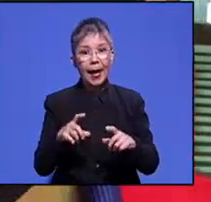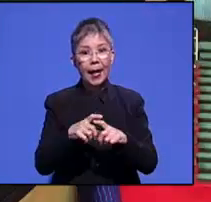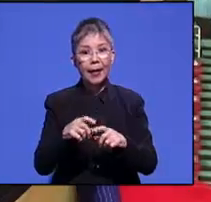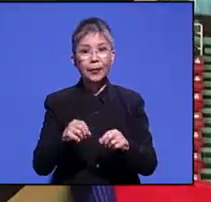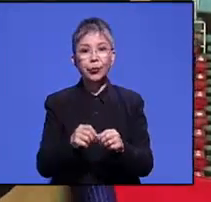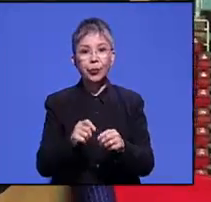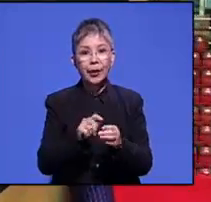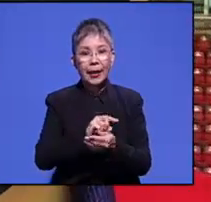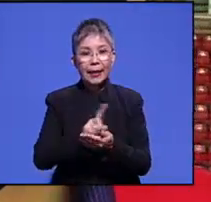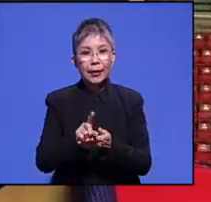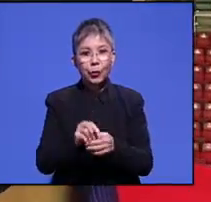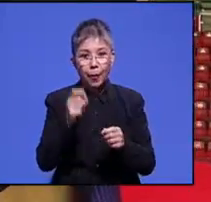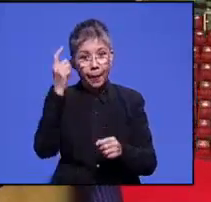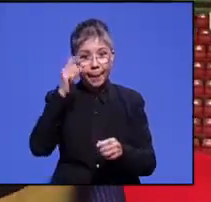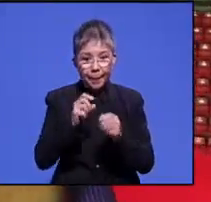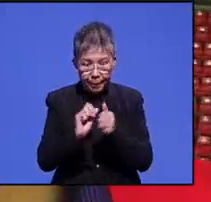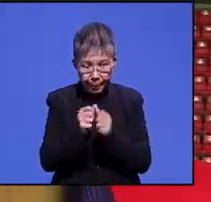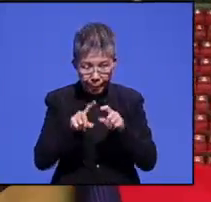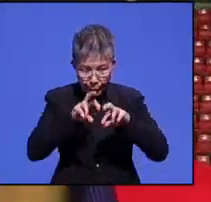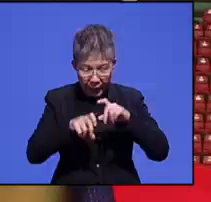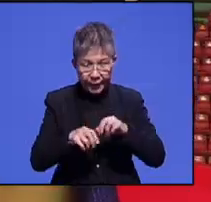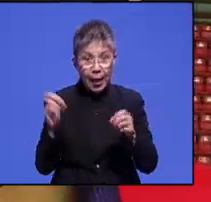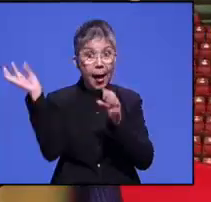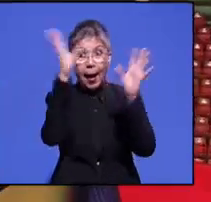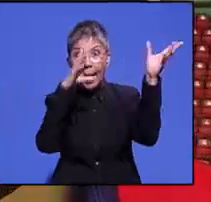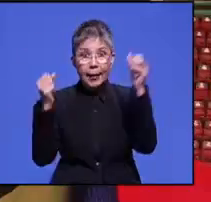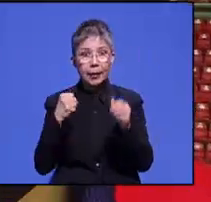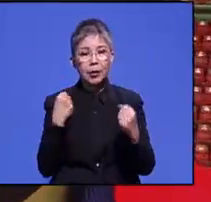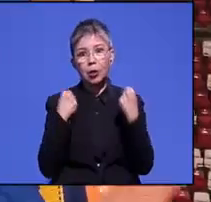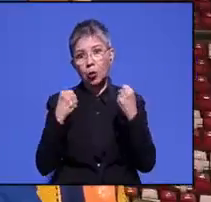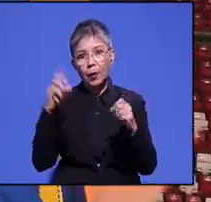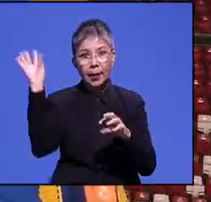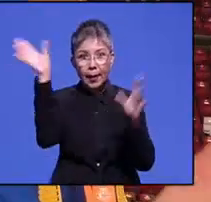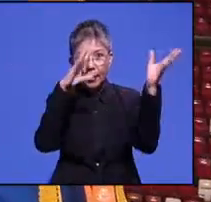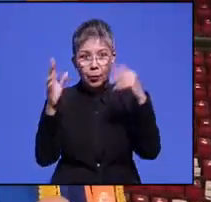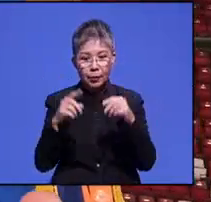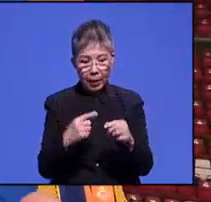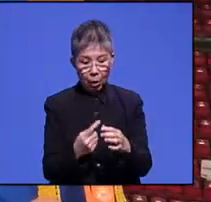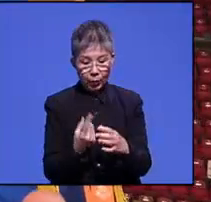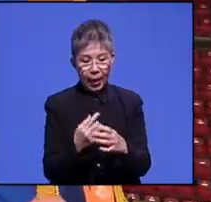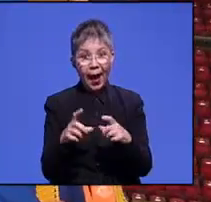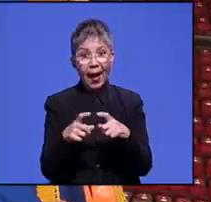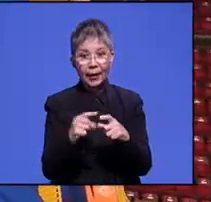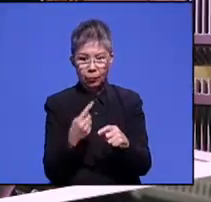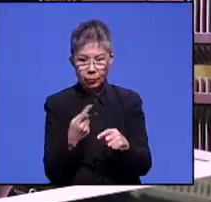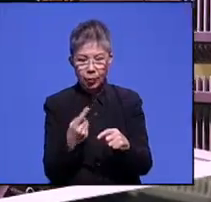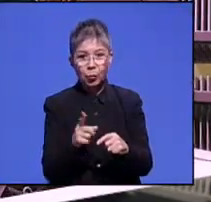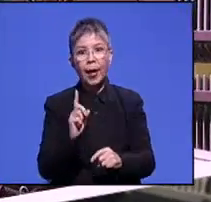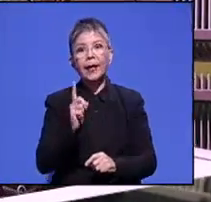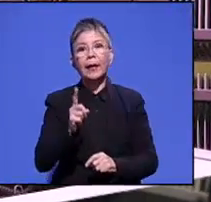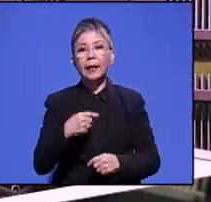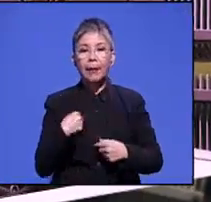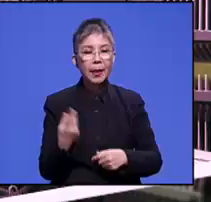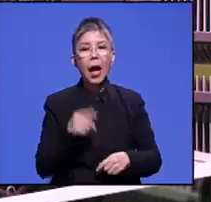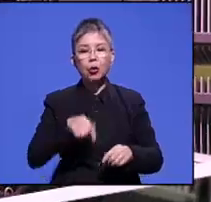sensor jadi ketika angin sudah bertiup sangat kencang dan winspeed sudah berputar itu artinya sebuah tanda bahwa